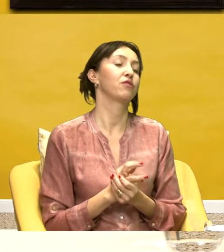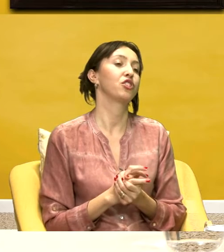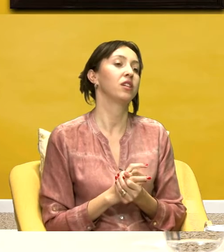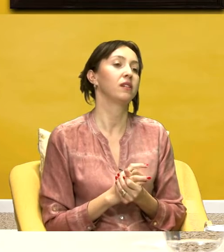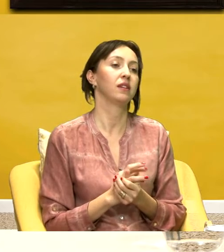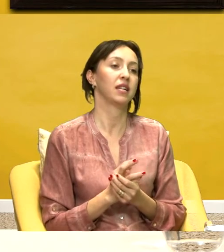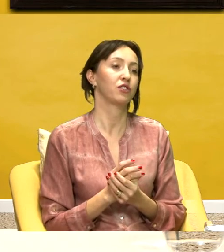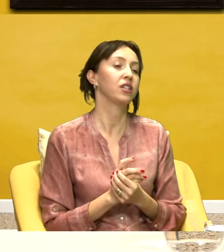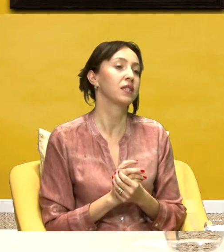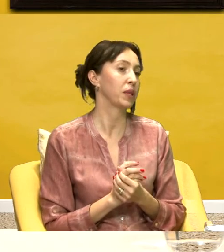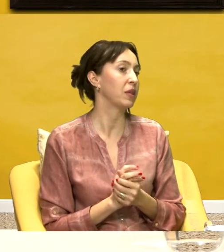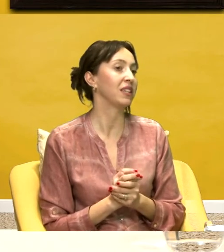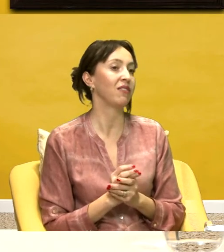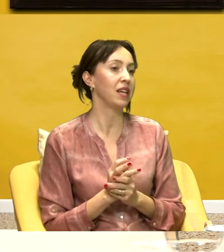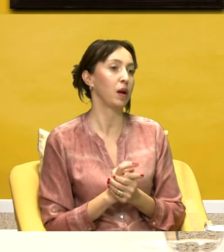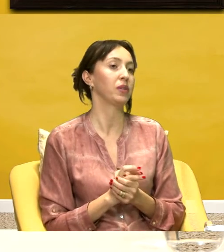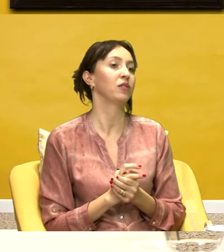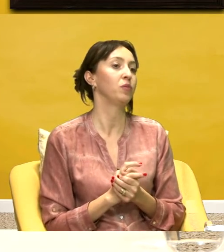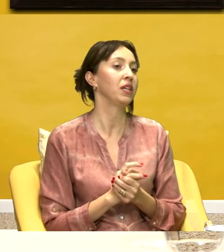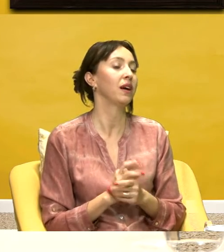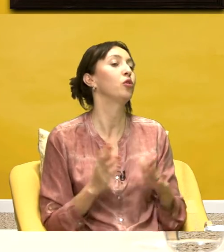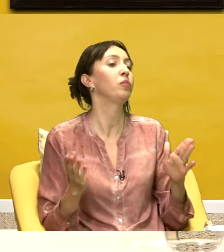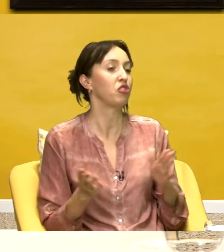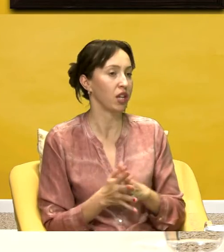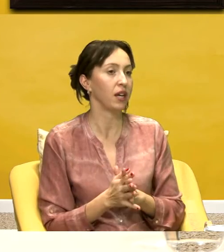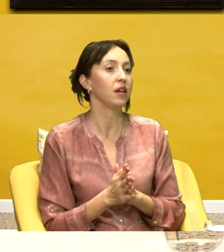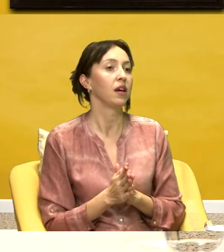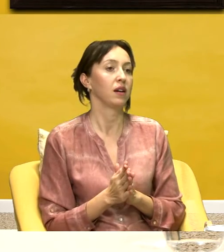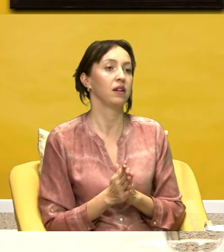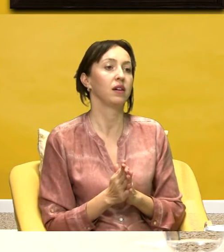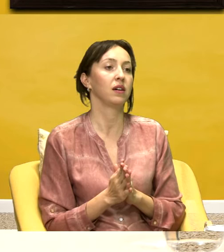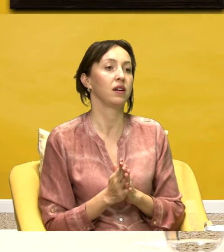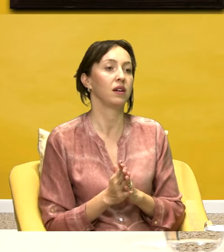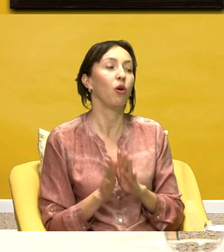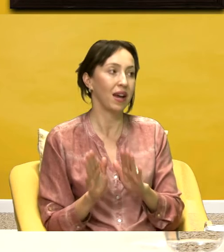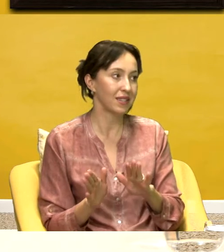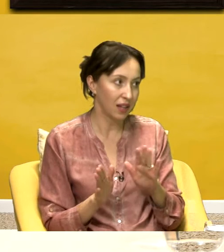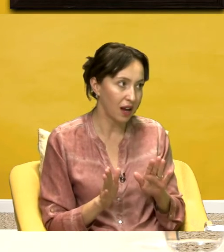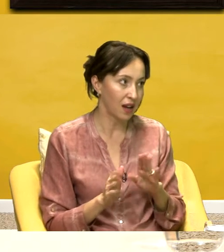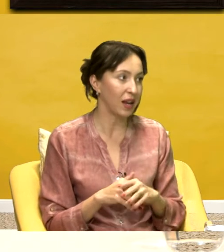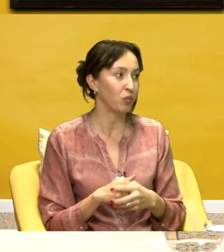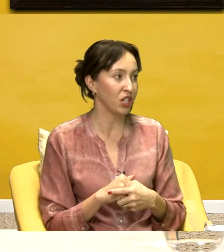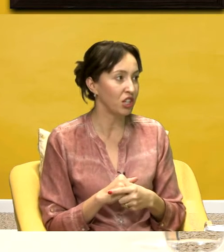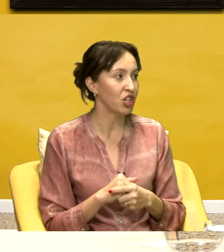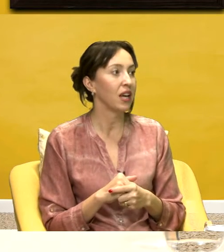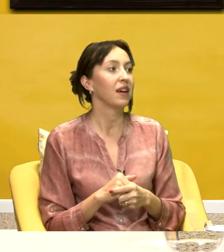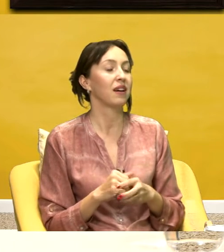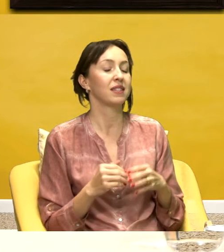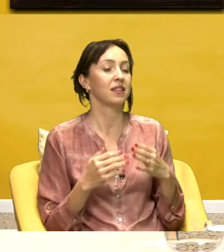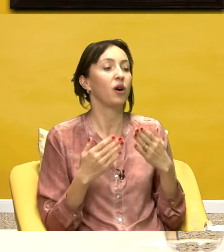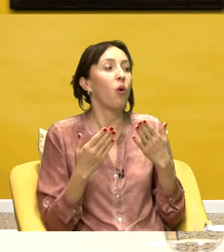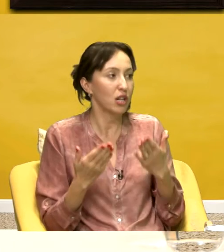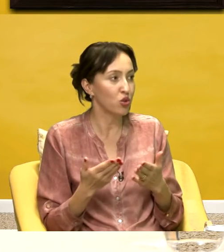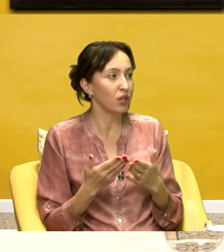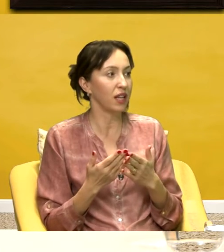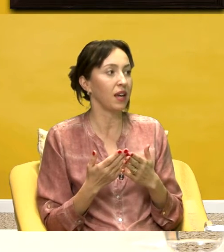Da, la sfârșit de săptămână, de vinerea până duminica, de obicei, o lasă la bunici ca